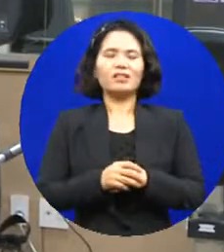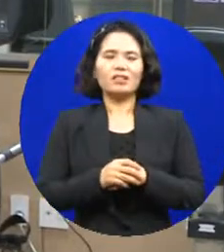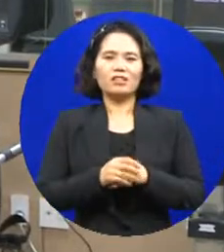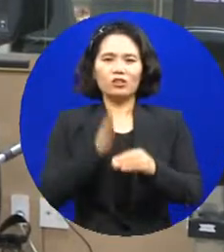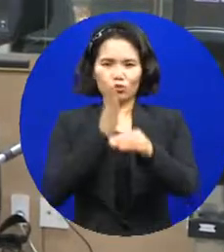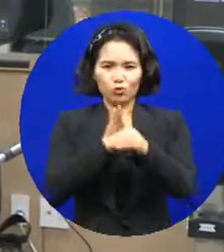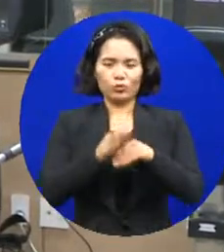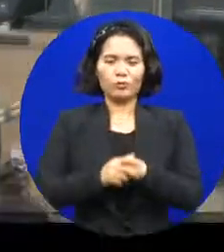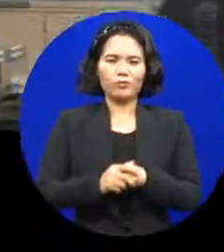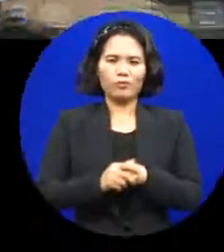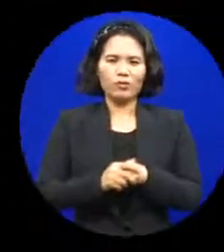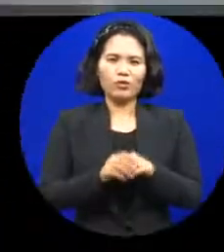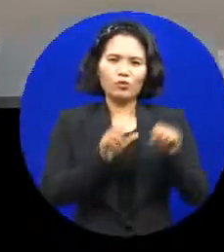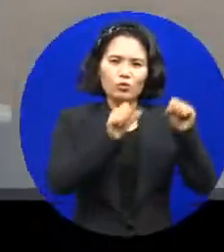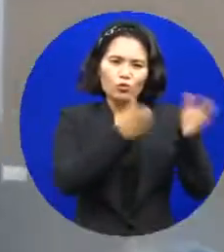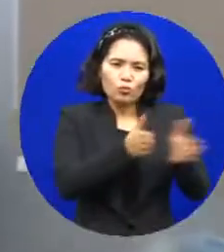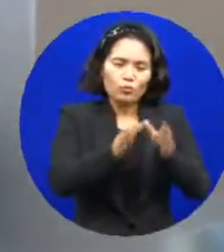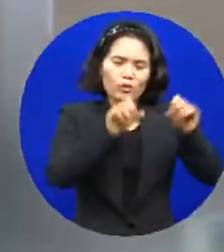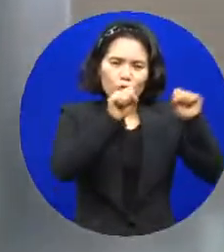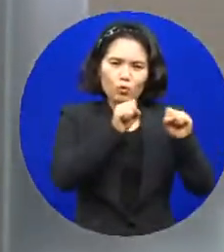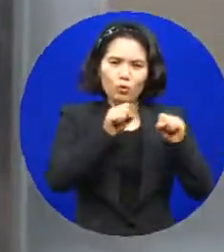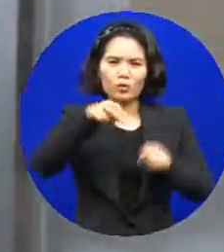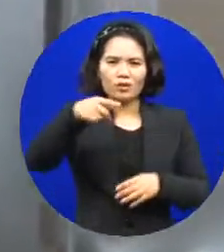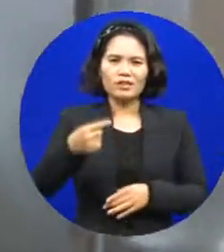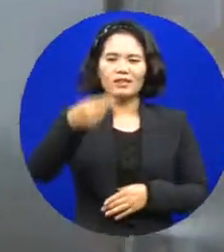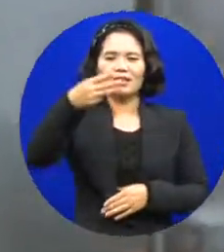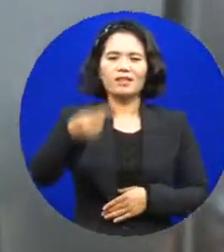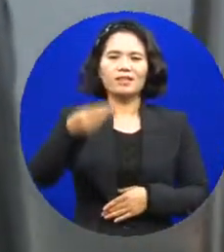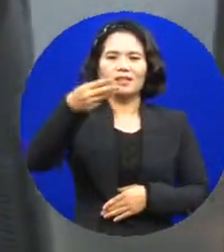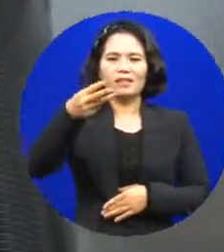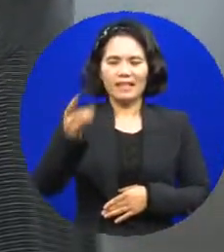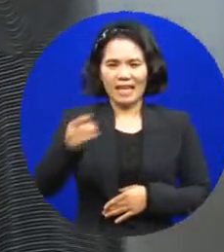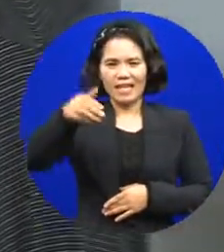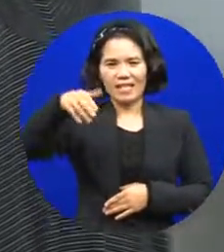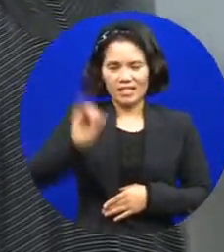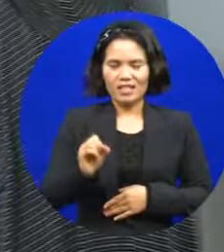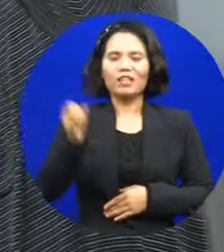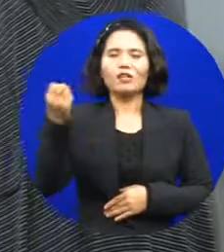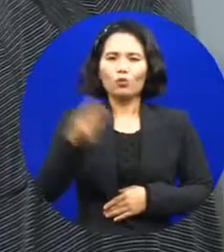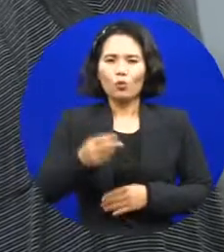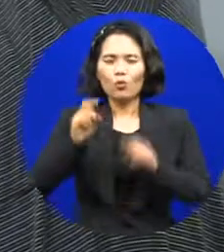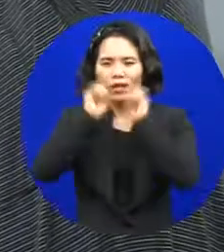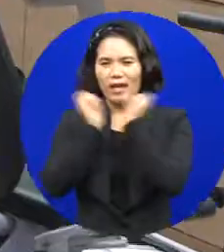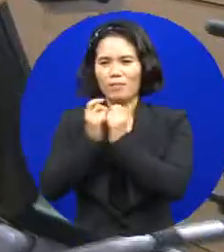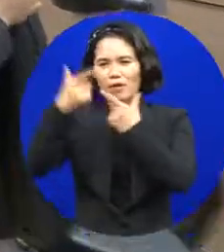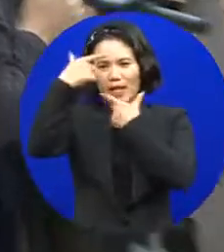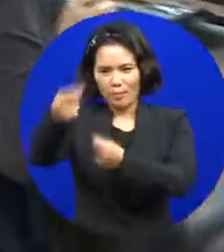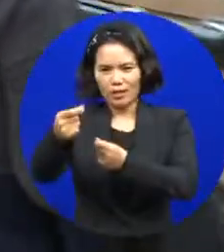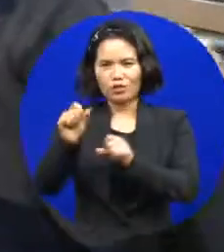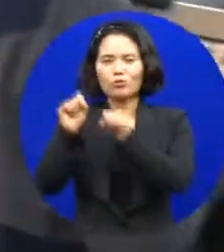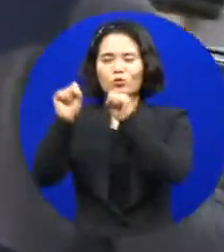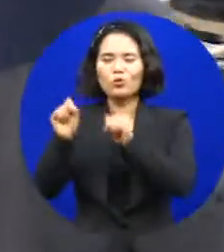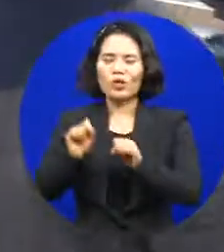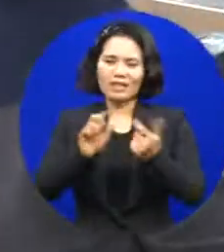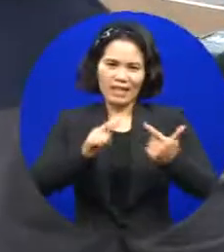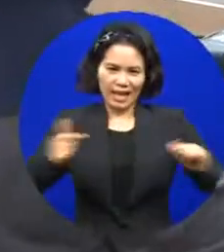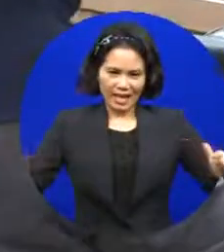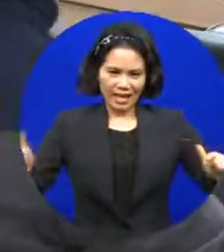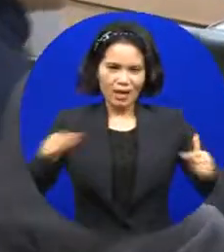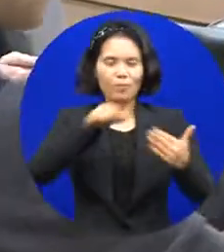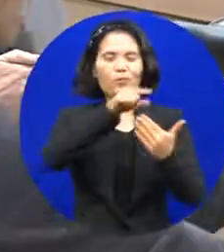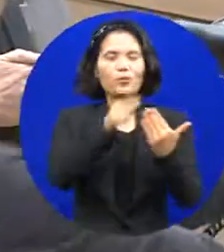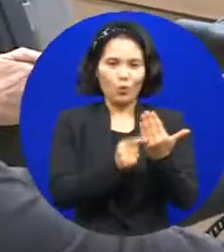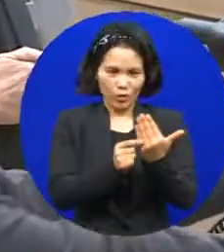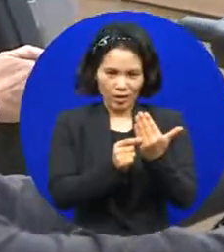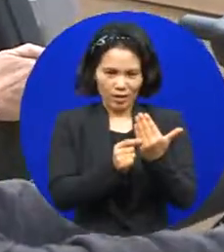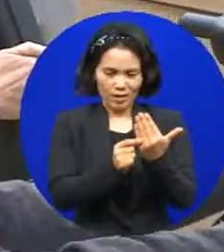예방 운동을 지금 진행하고 있습니다. 준비 운동, 스트레칭, 여기에 개인별 맞춤 운동까지. 이렇게 다양한